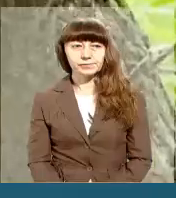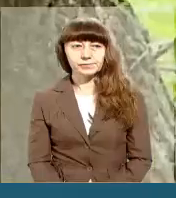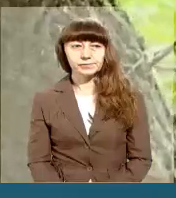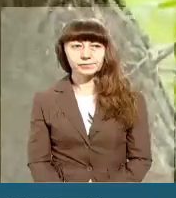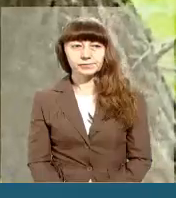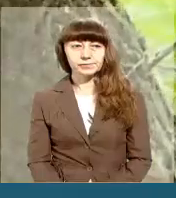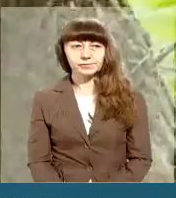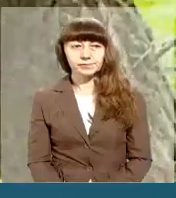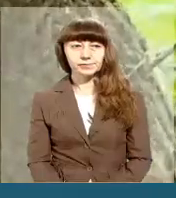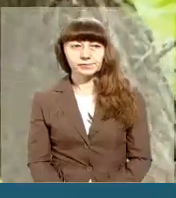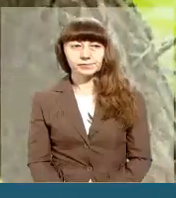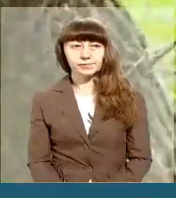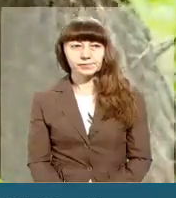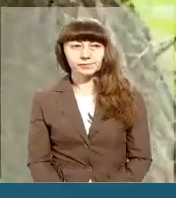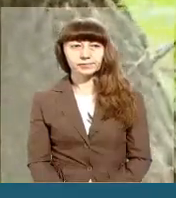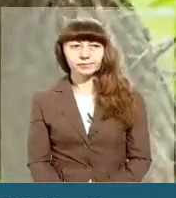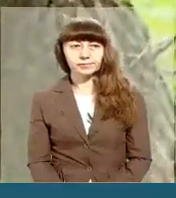деп.